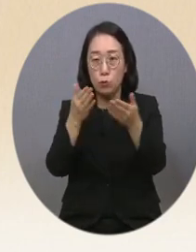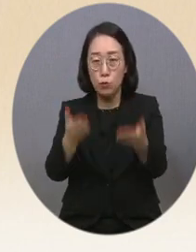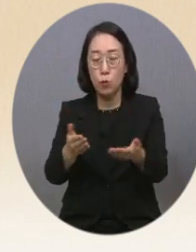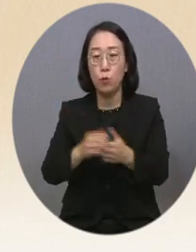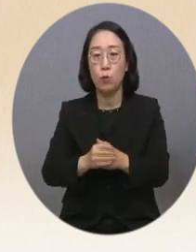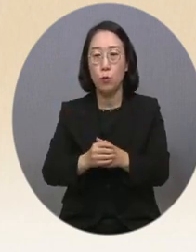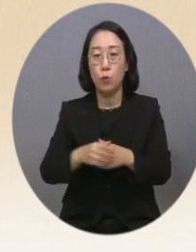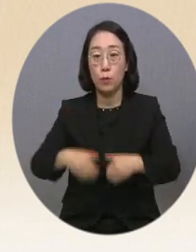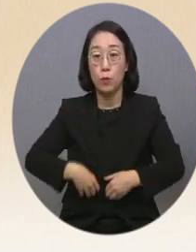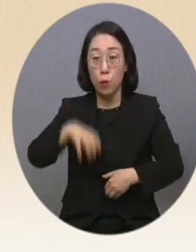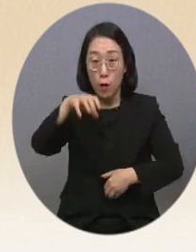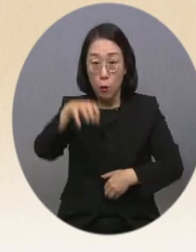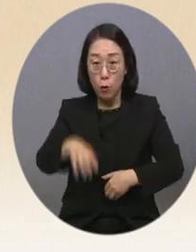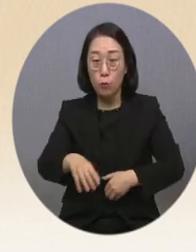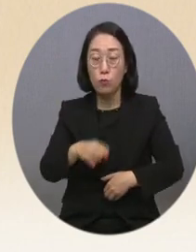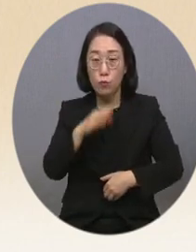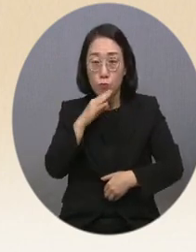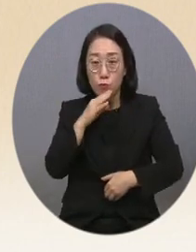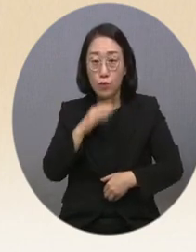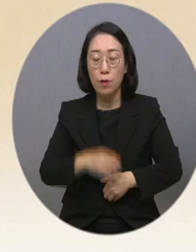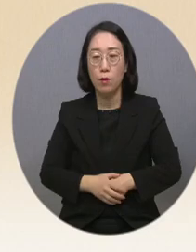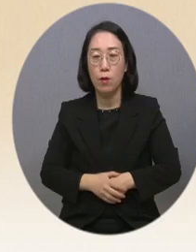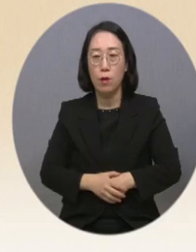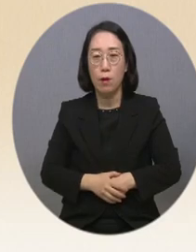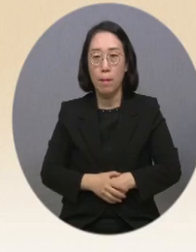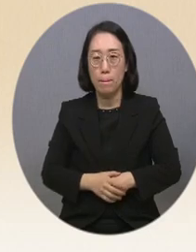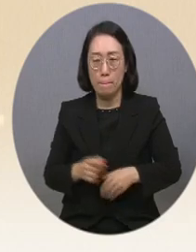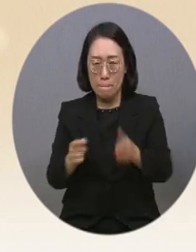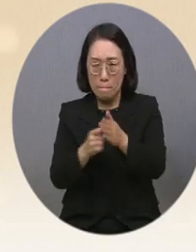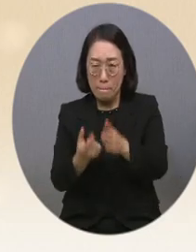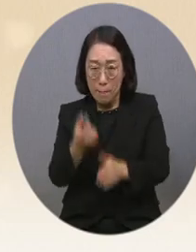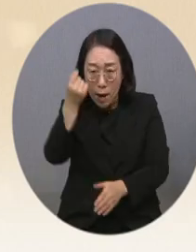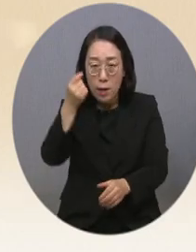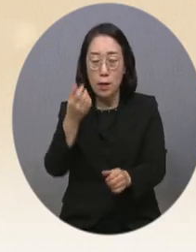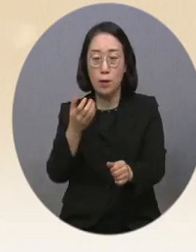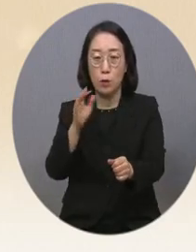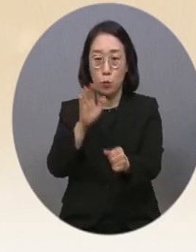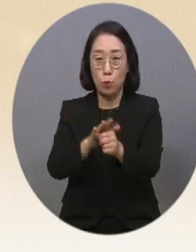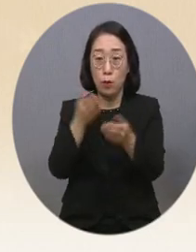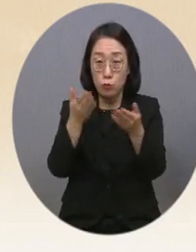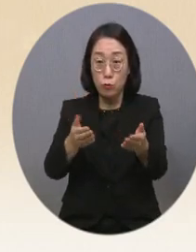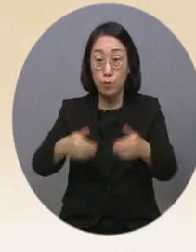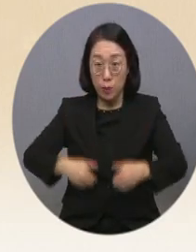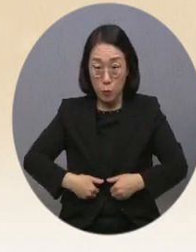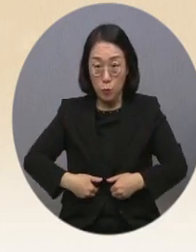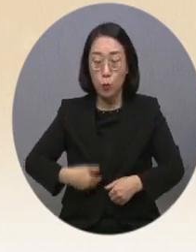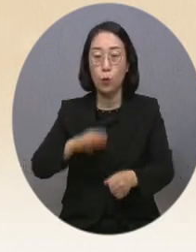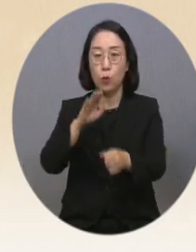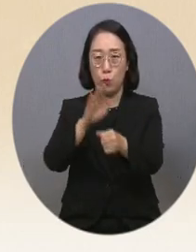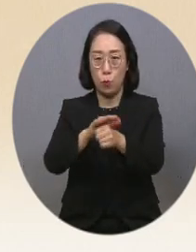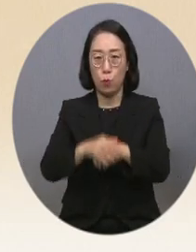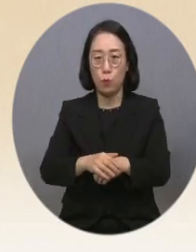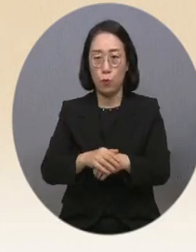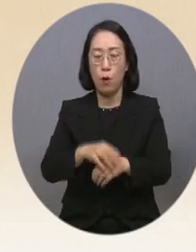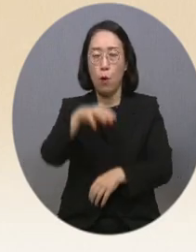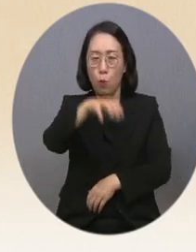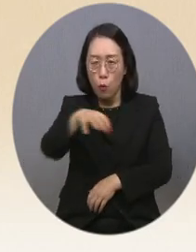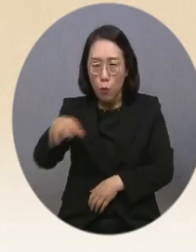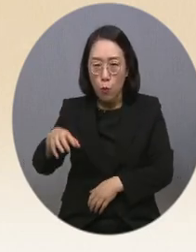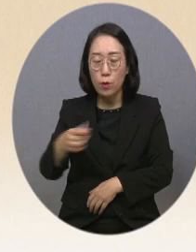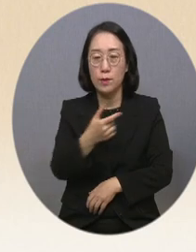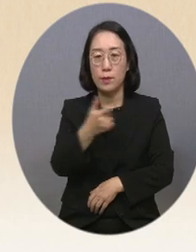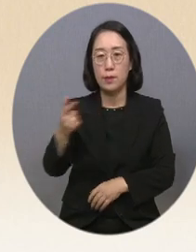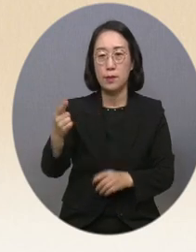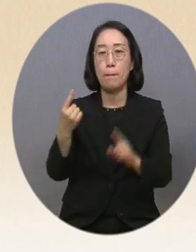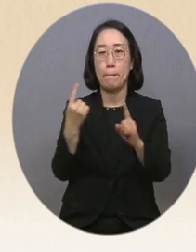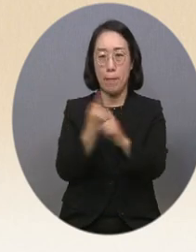곳엔 알맞은 긴급 구호에 나서며 우리 삶에 가까운 곳에서 다양한 변화를 만들어갑니다.